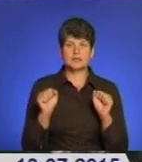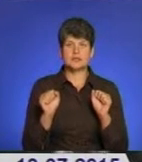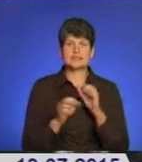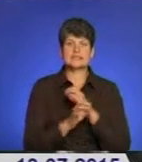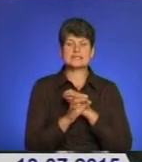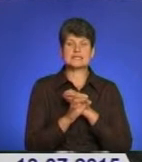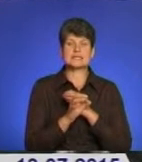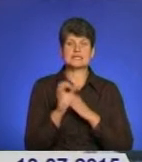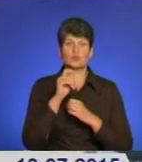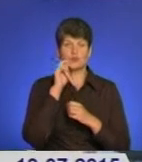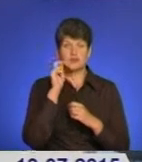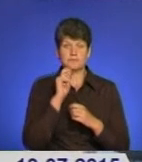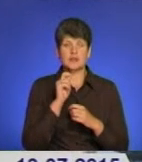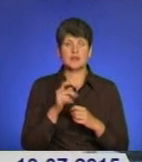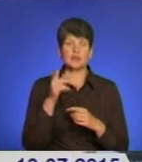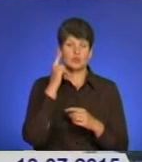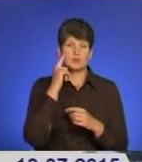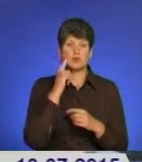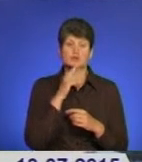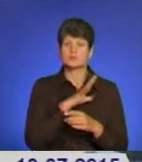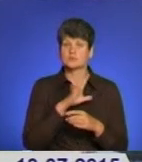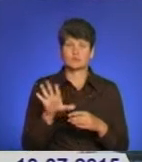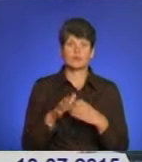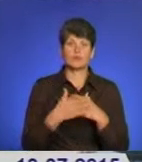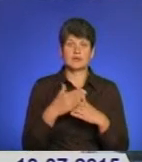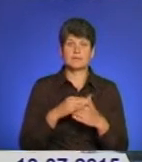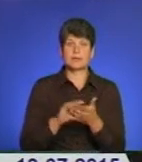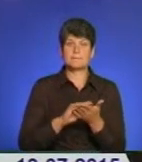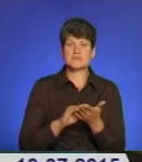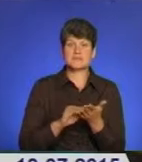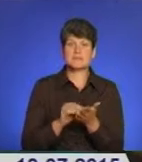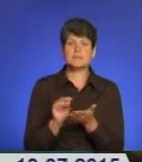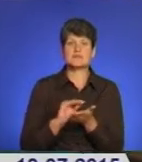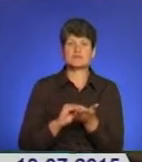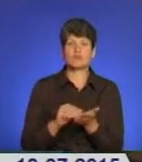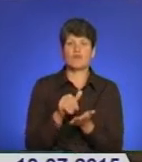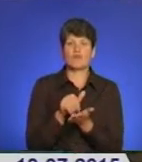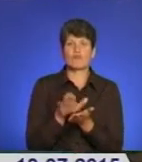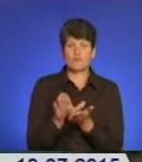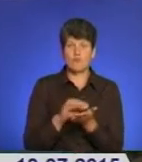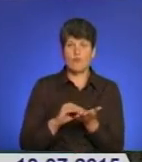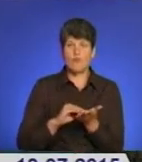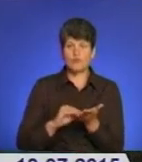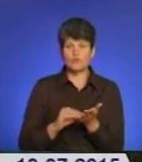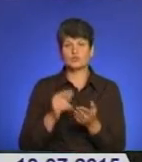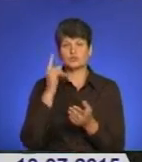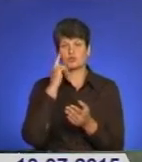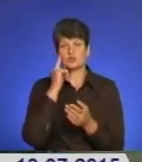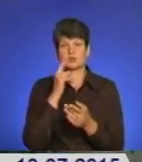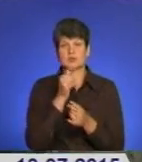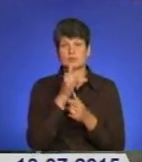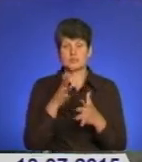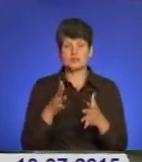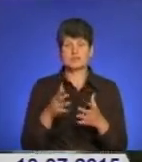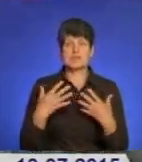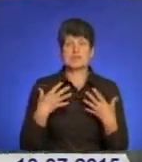країни. Про що, сподіваючись на безкарність, військовослужбовці написали письмову відмову виконання наказу, посилаючись на непридатність за